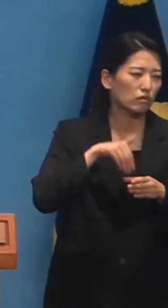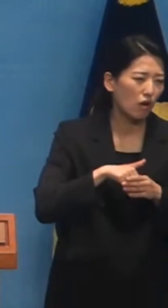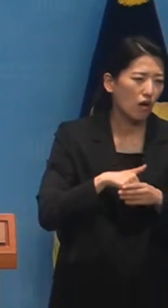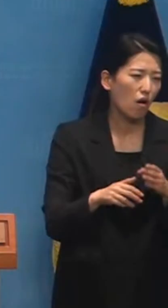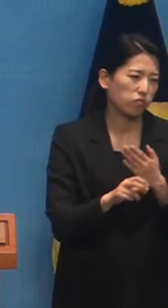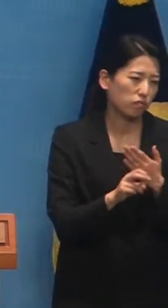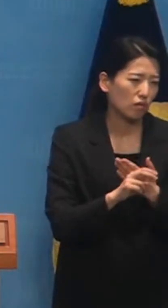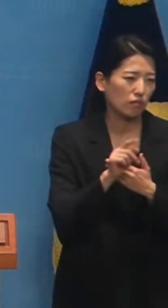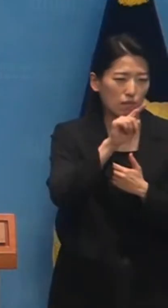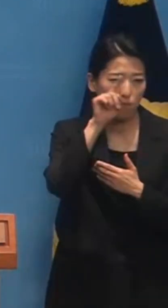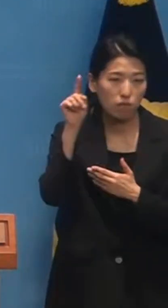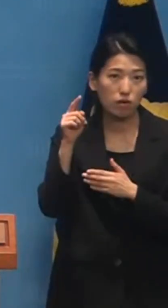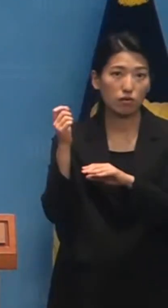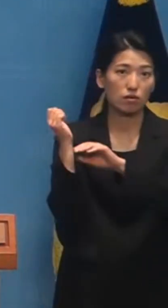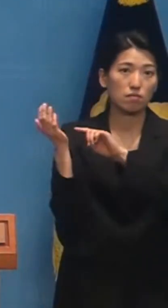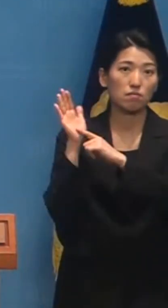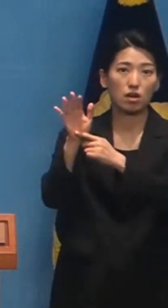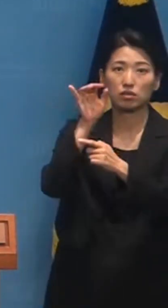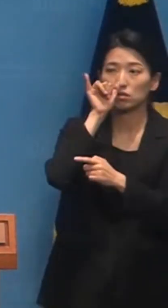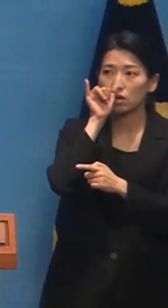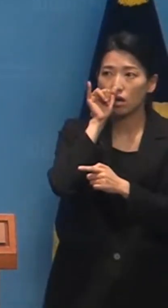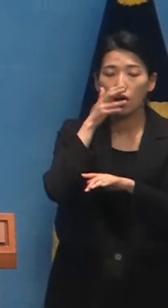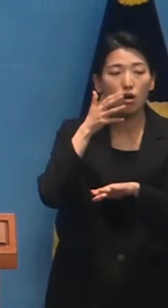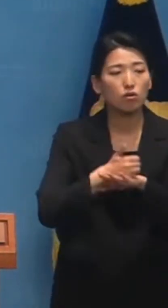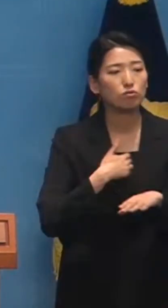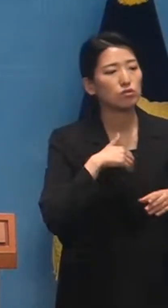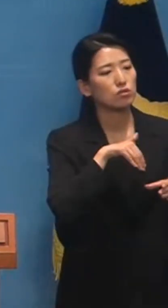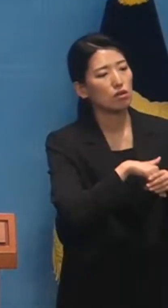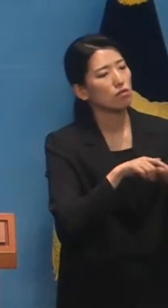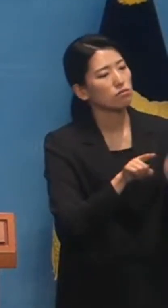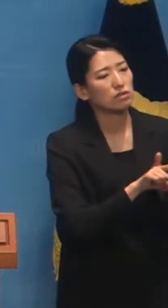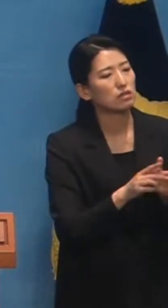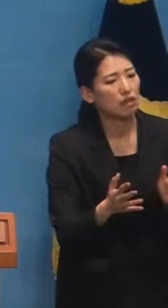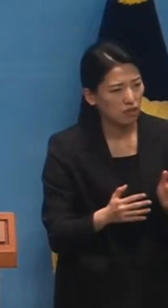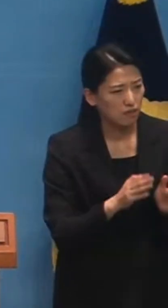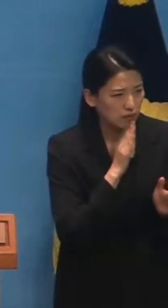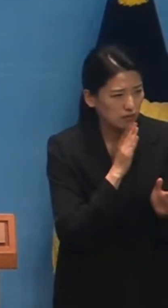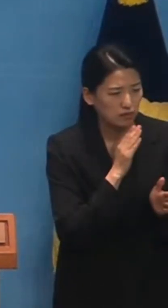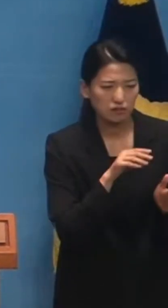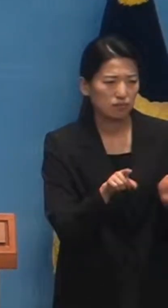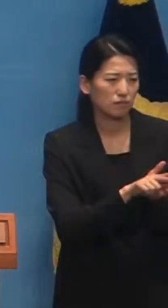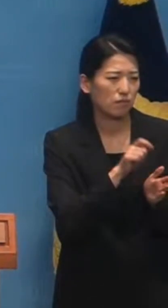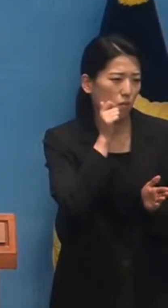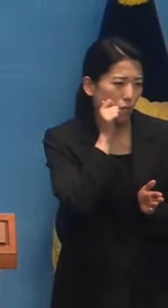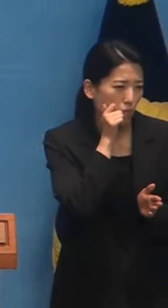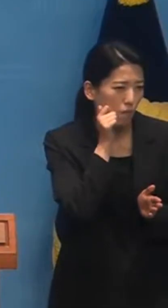예측한다는 허위 주장을 통해 선거제도 신뢰성을 훼손하였으며